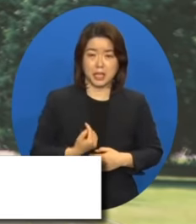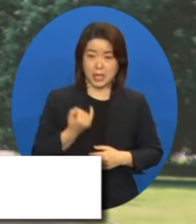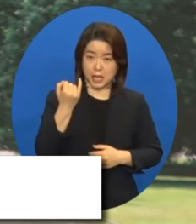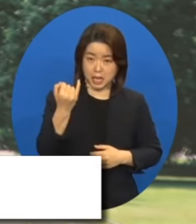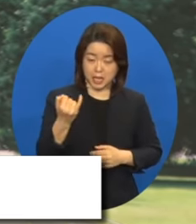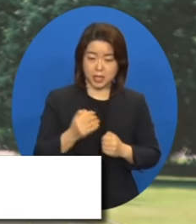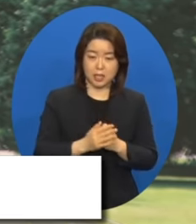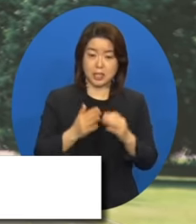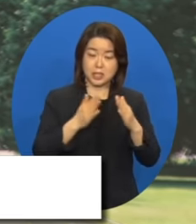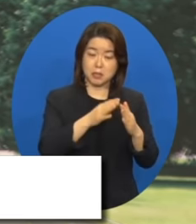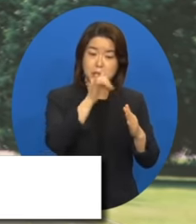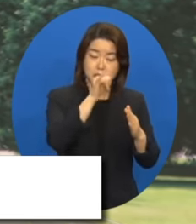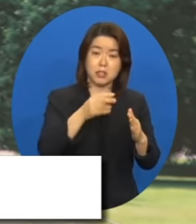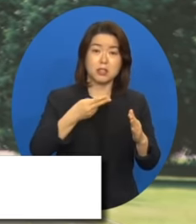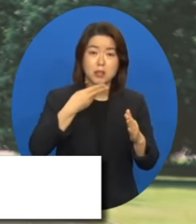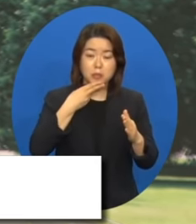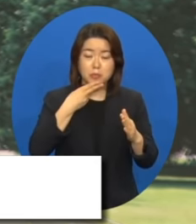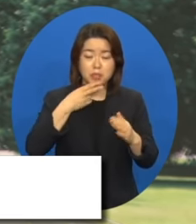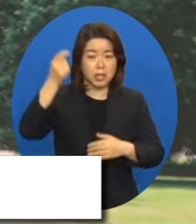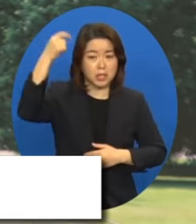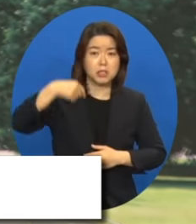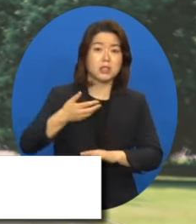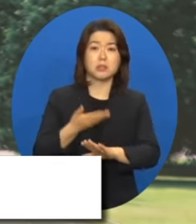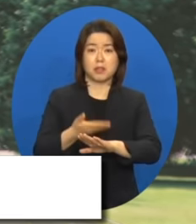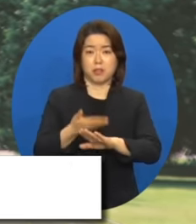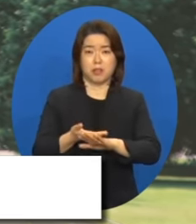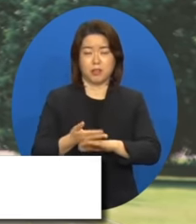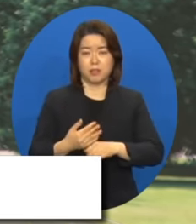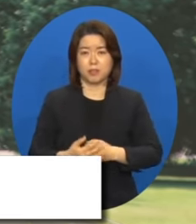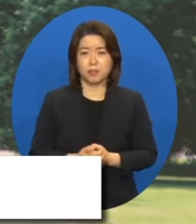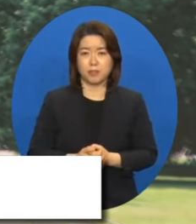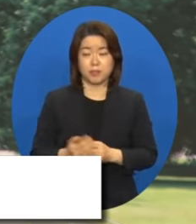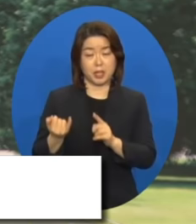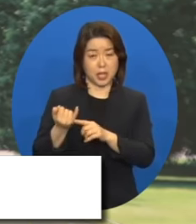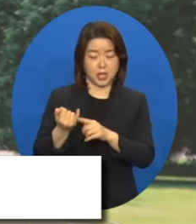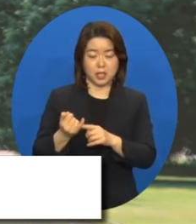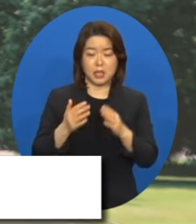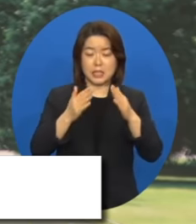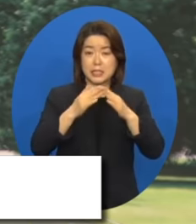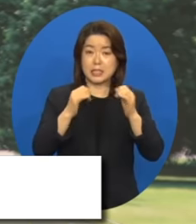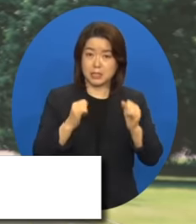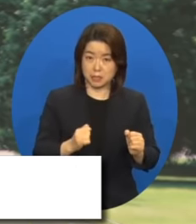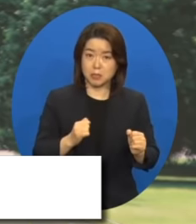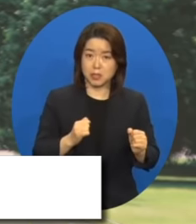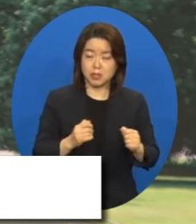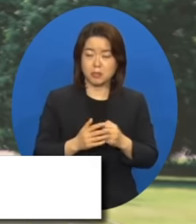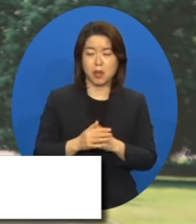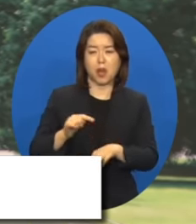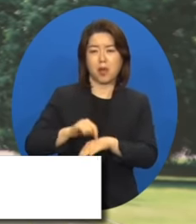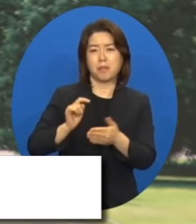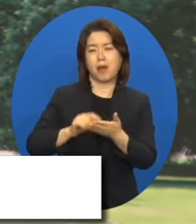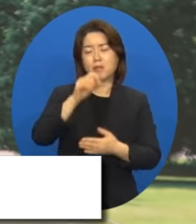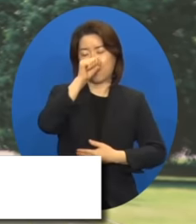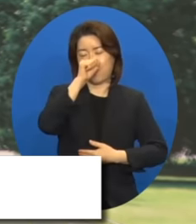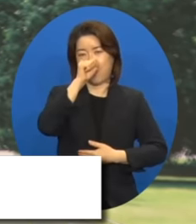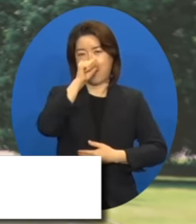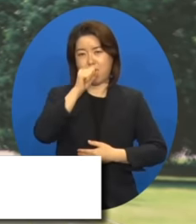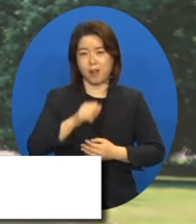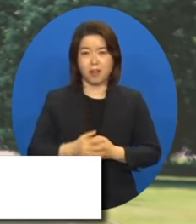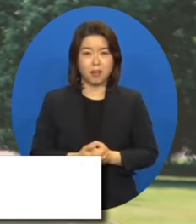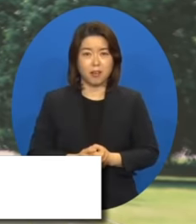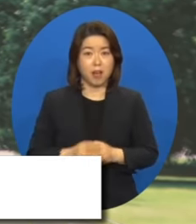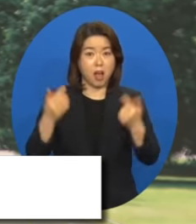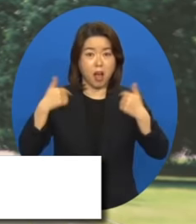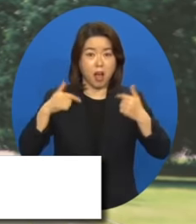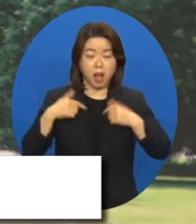때와 없을 때 느낌이 확 다릅니다. 아내가 집에 있으면 그렇게 마음이 좋습니다.